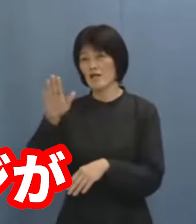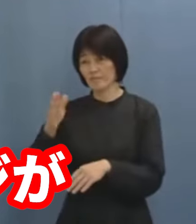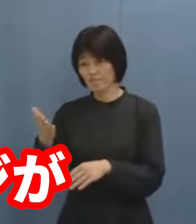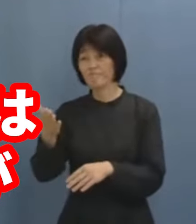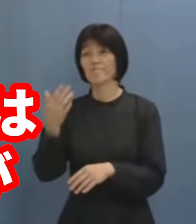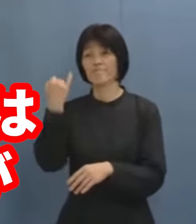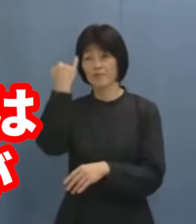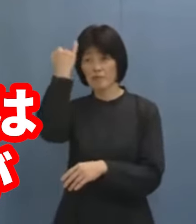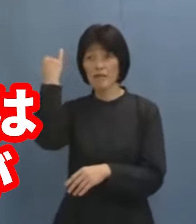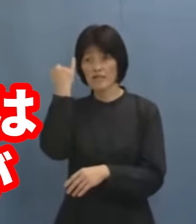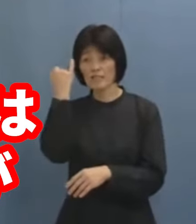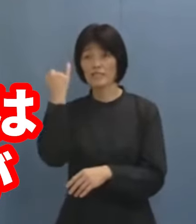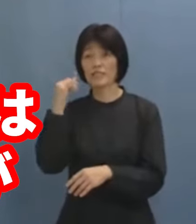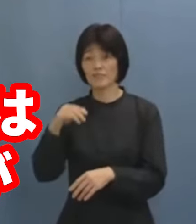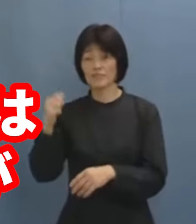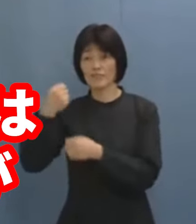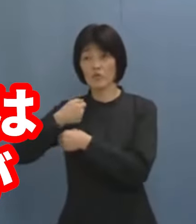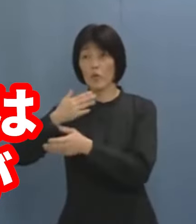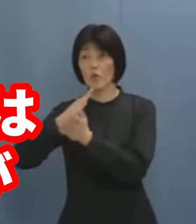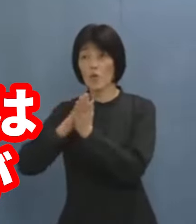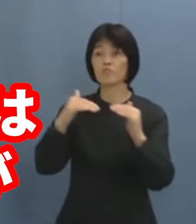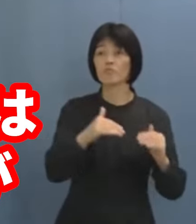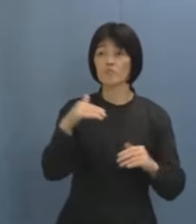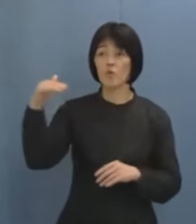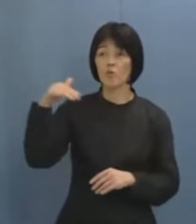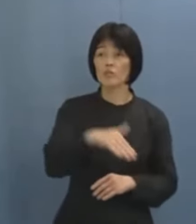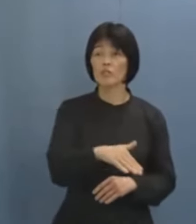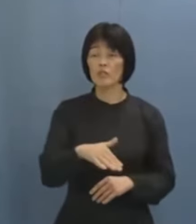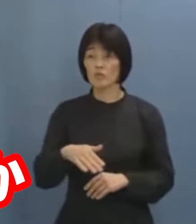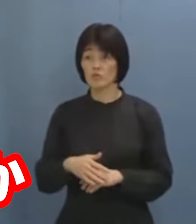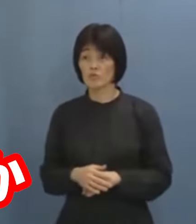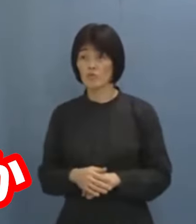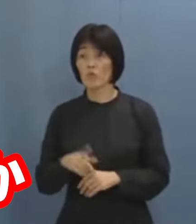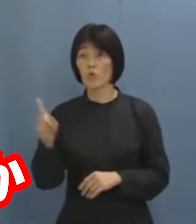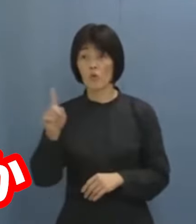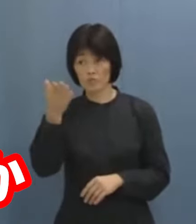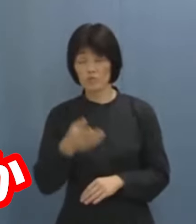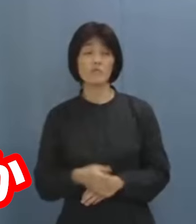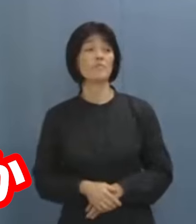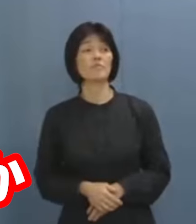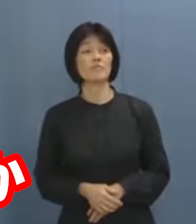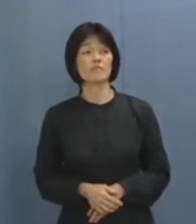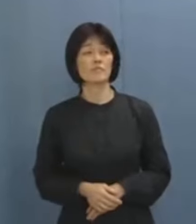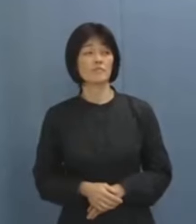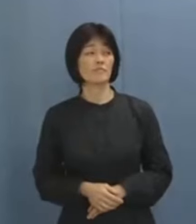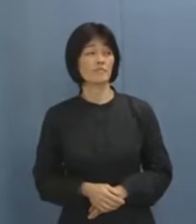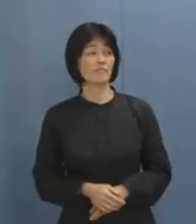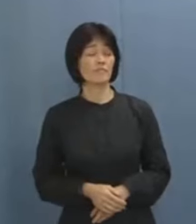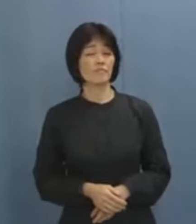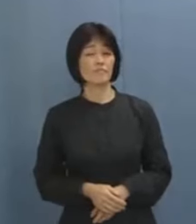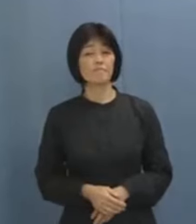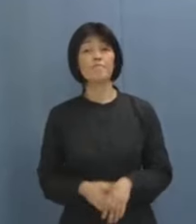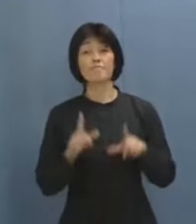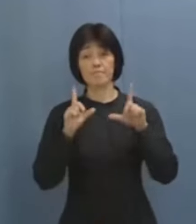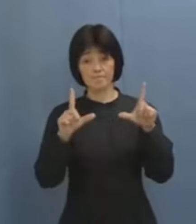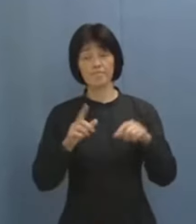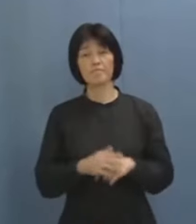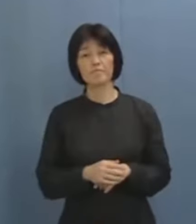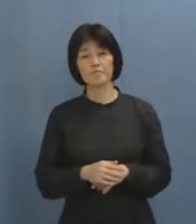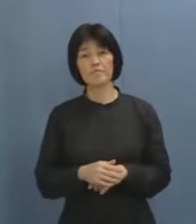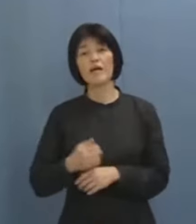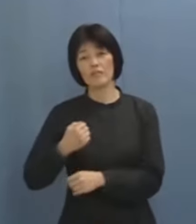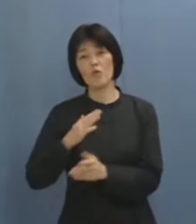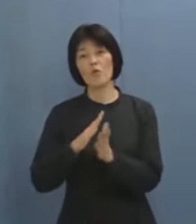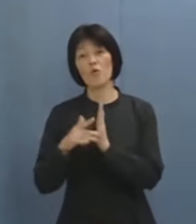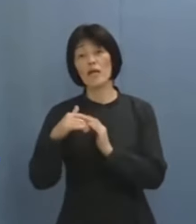ージが下がり続けていることは事実だと思うんですが、それについてもどう考えなんでしょう。 イメージは、ちょっと私